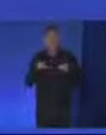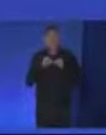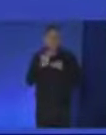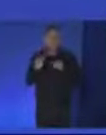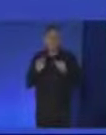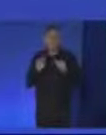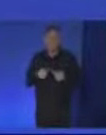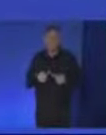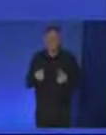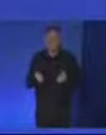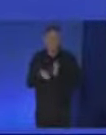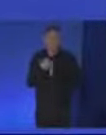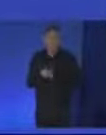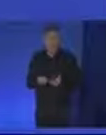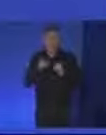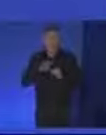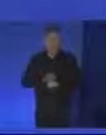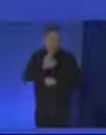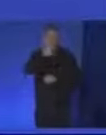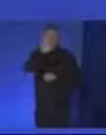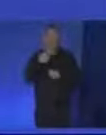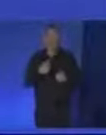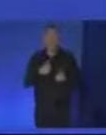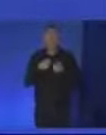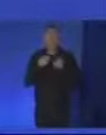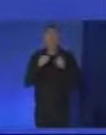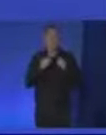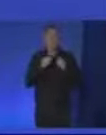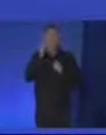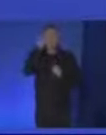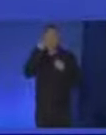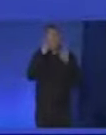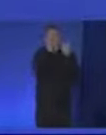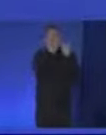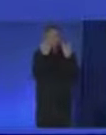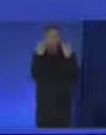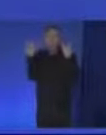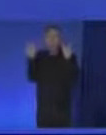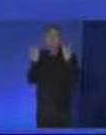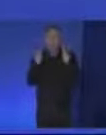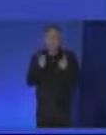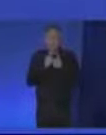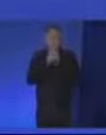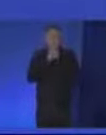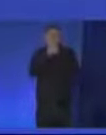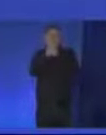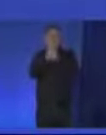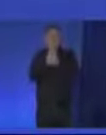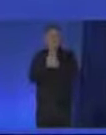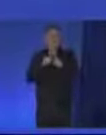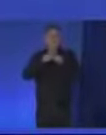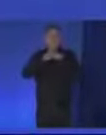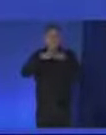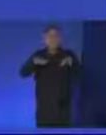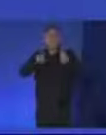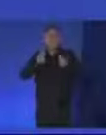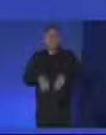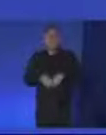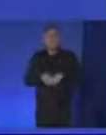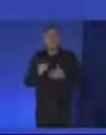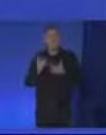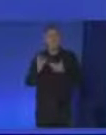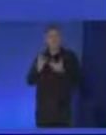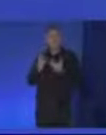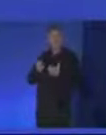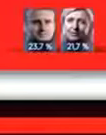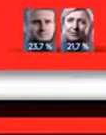où toutes les promesses de notre devise républicaine puissent être réalisées. C'était mon ambition, c'était mon projet,